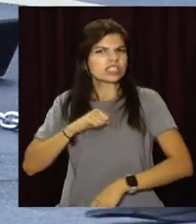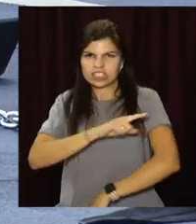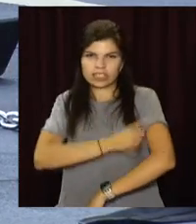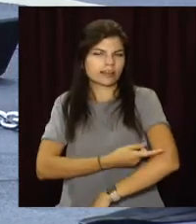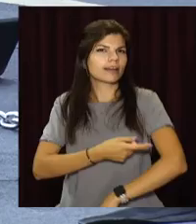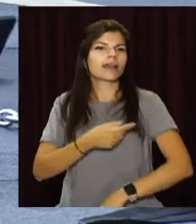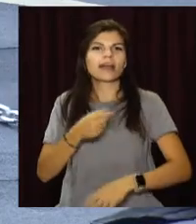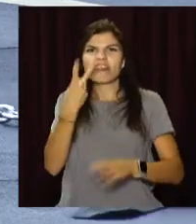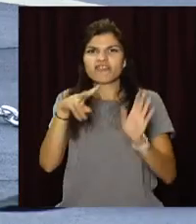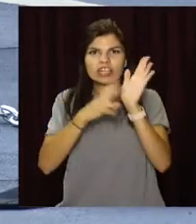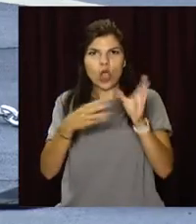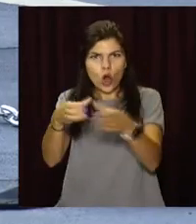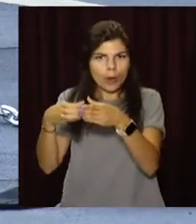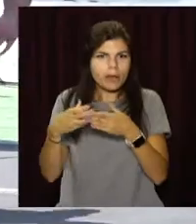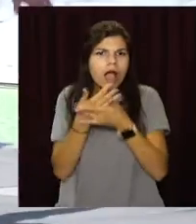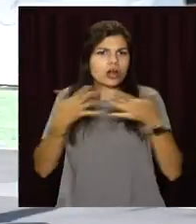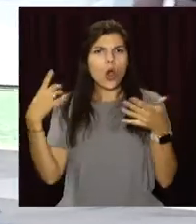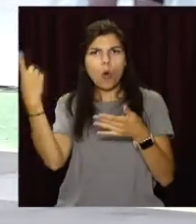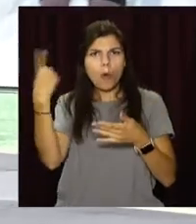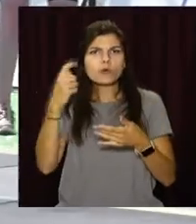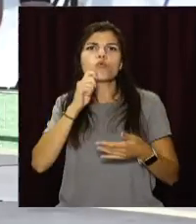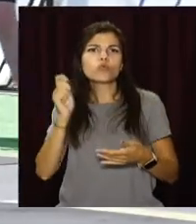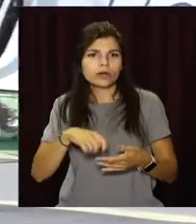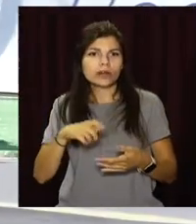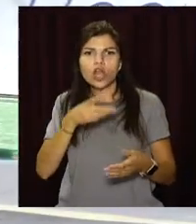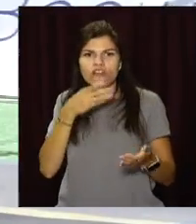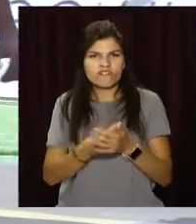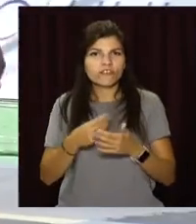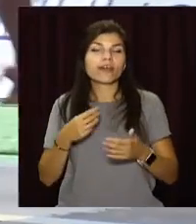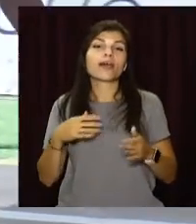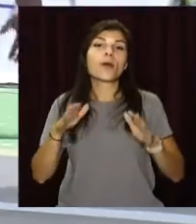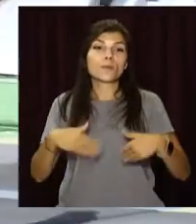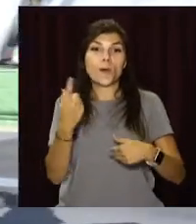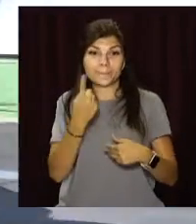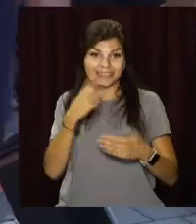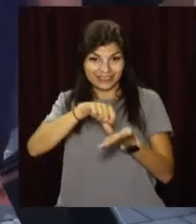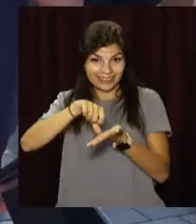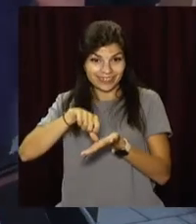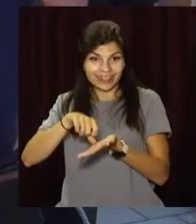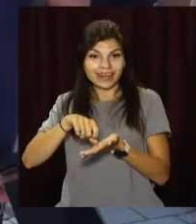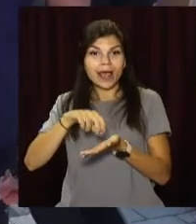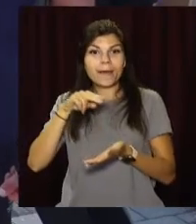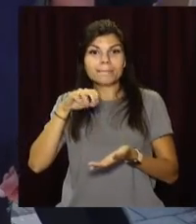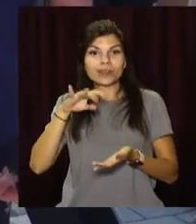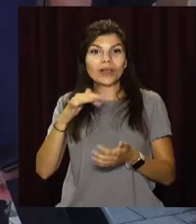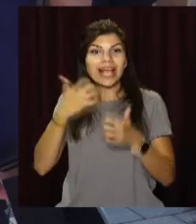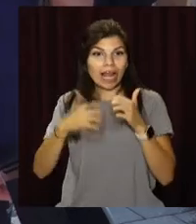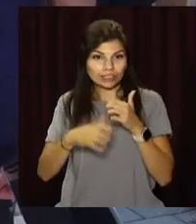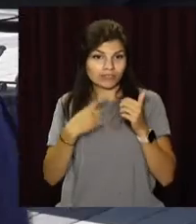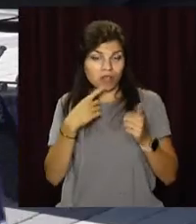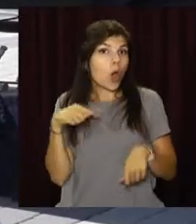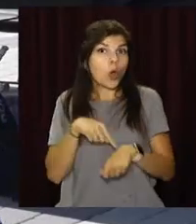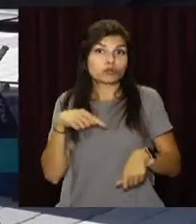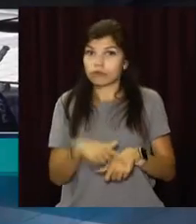звання найсильніших боролися 27 команд з різних областей України. Своїми враженнями після першої вправи ділиться патрульний з